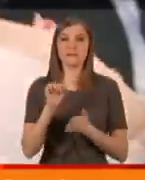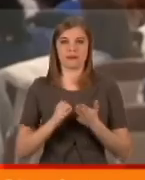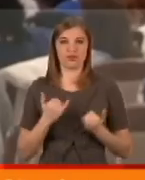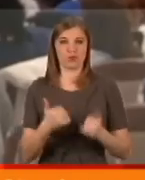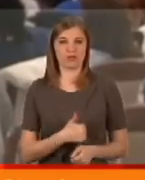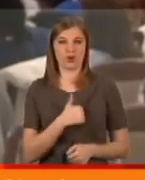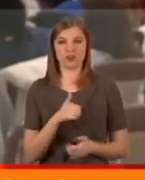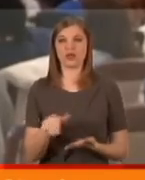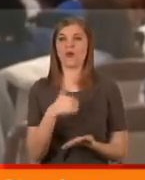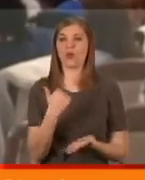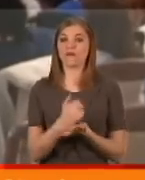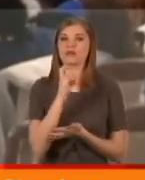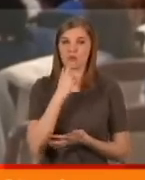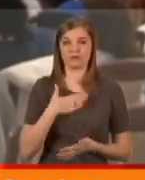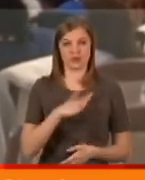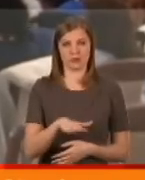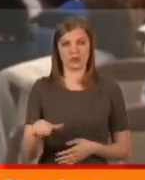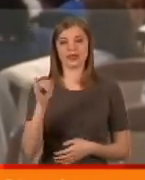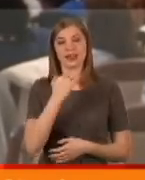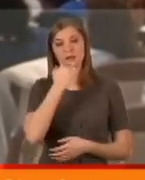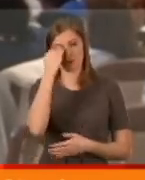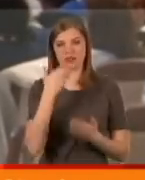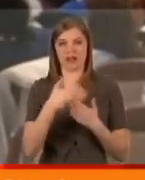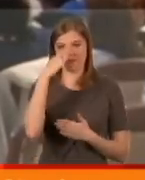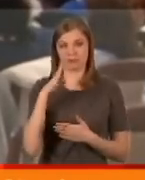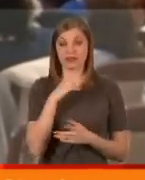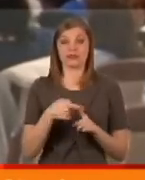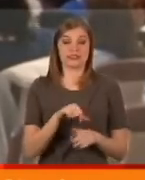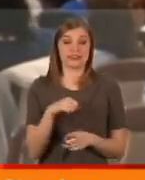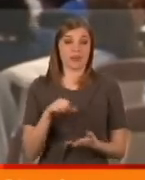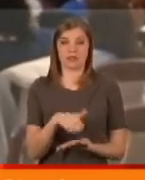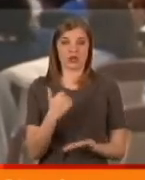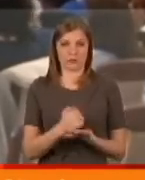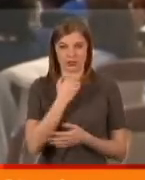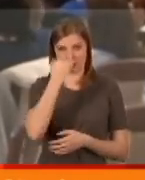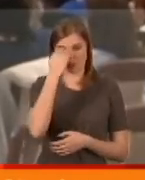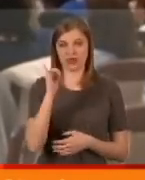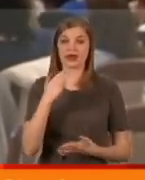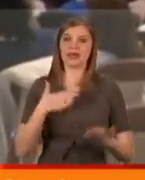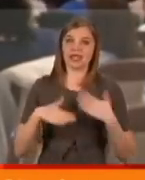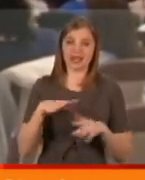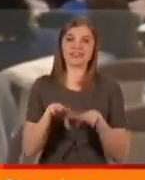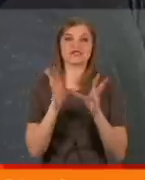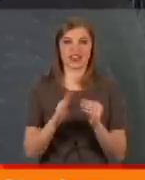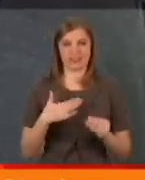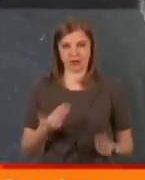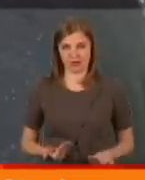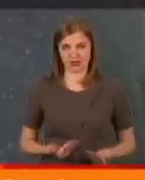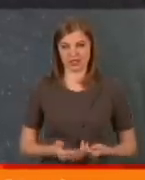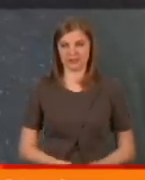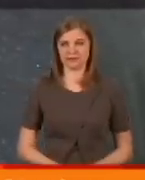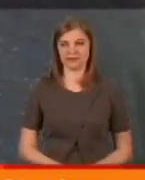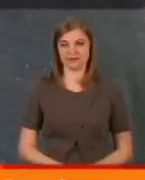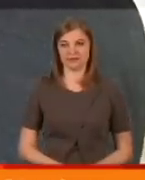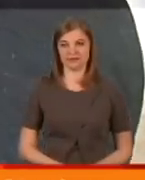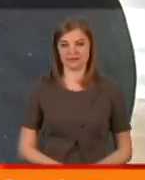гордості головне посмішки моїх діток і подяка від батьків це сама найголовніша подяка і радість взагалі в моєму житті Артем Сорокін